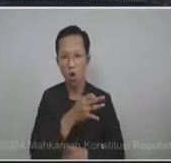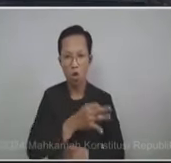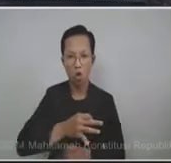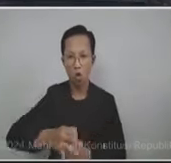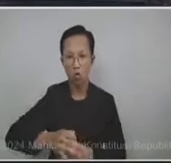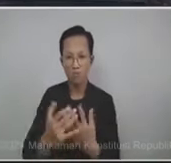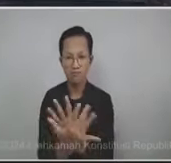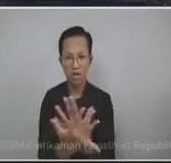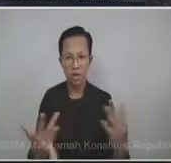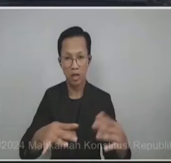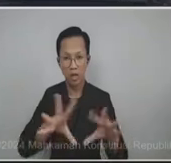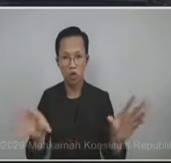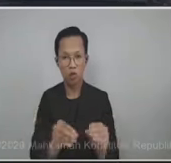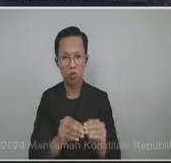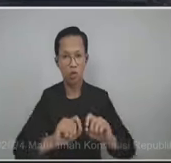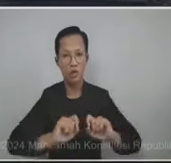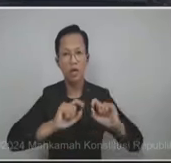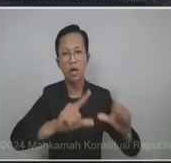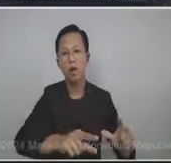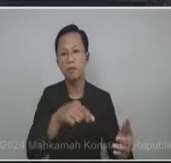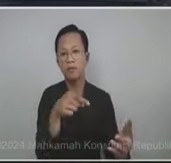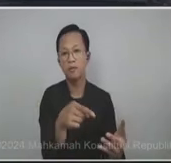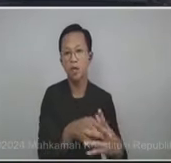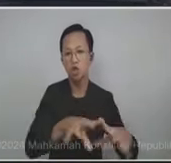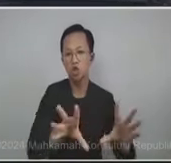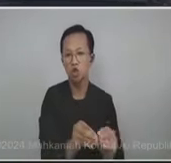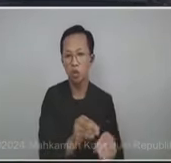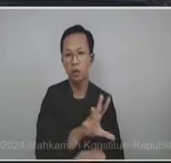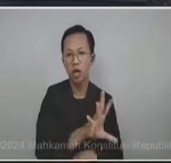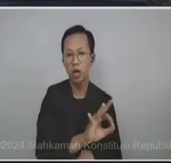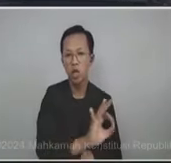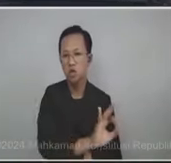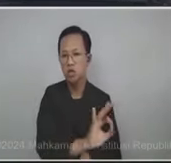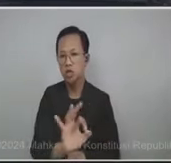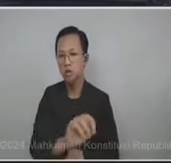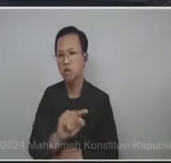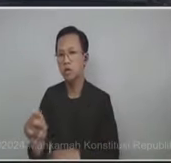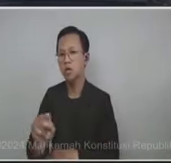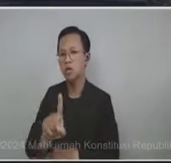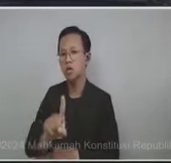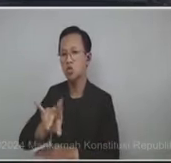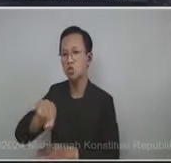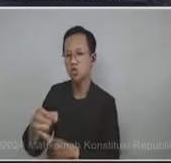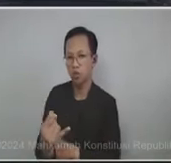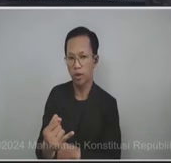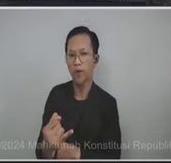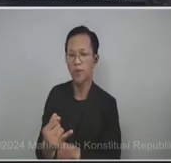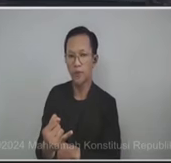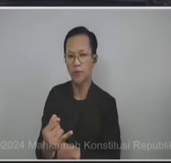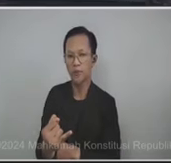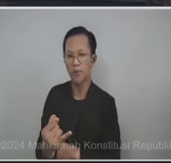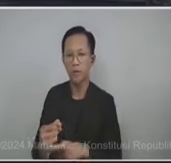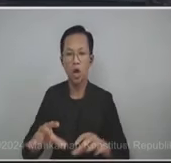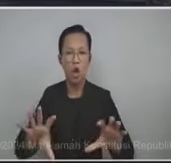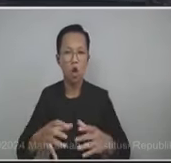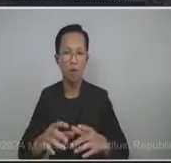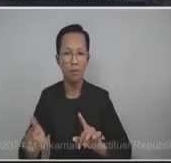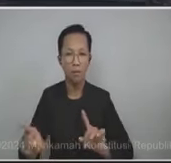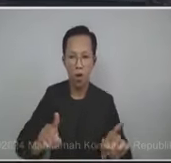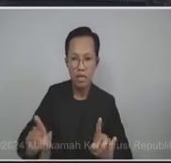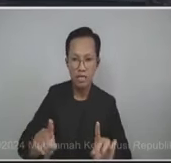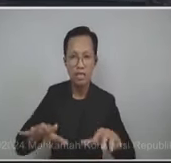termuat pada daftar pemilik tetap lebih dari 500 sampai 500 sampai dengan 1 juta jiwa partai politik atau